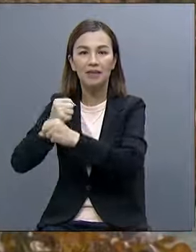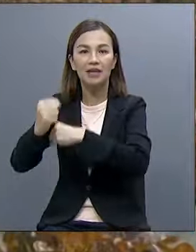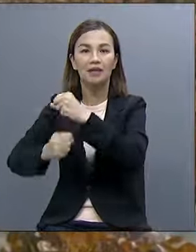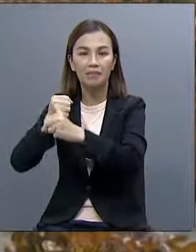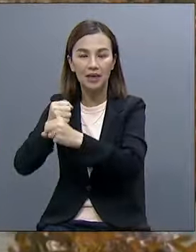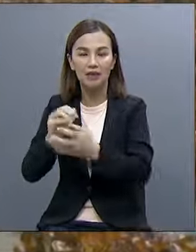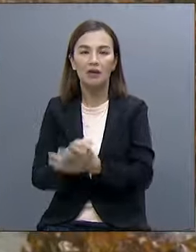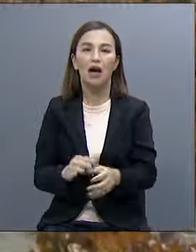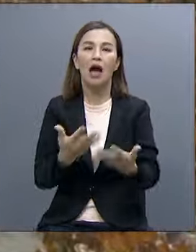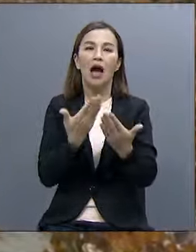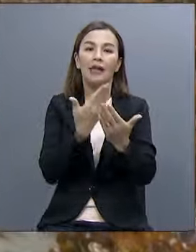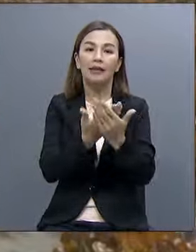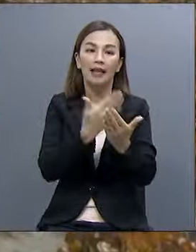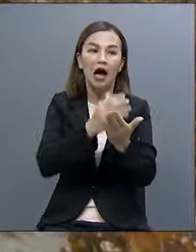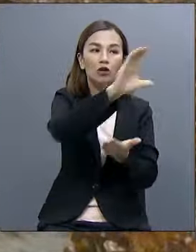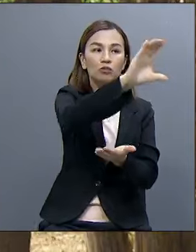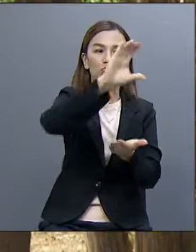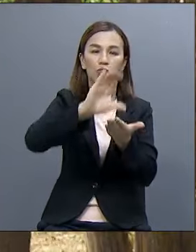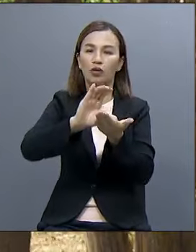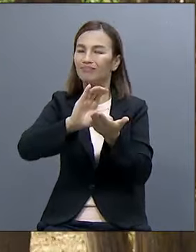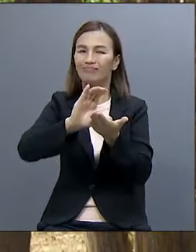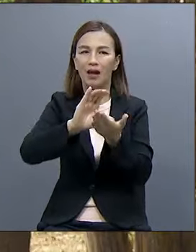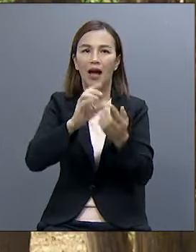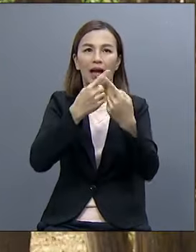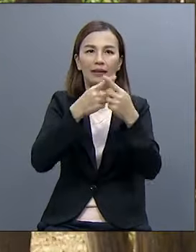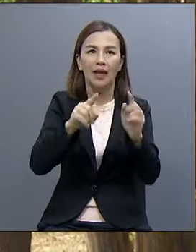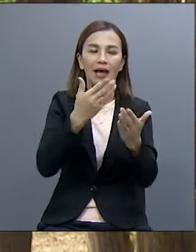เป็นเงินสะสมที่เรามีรายได้เข้าทุกวัน